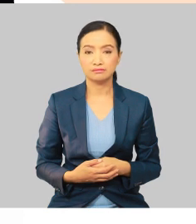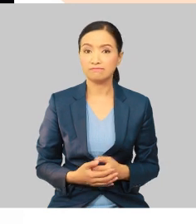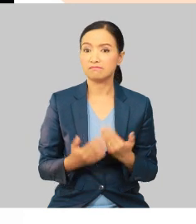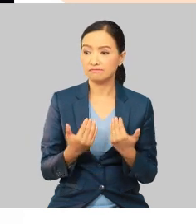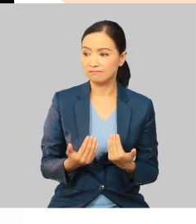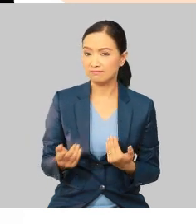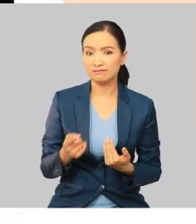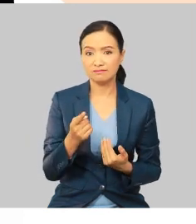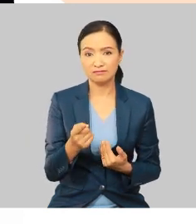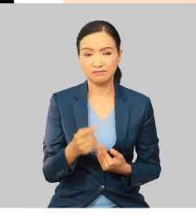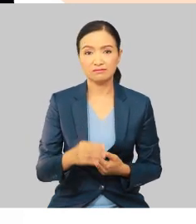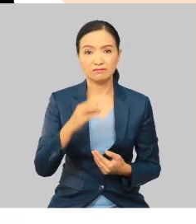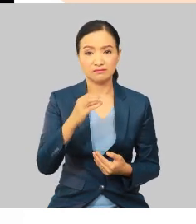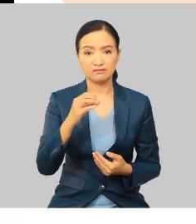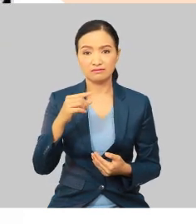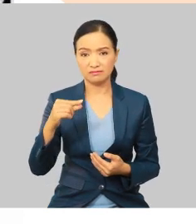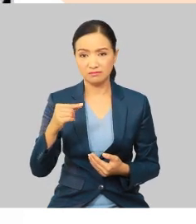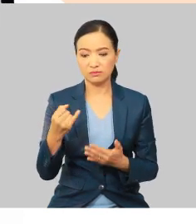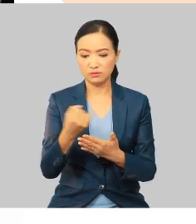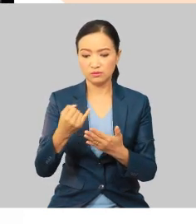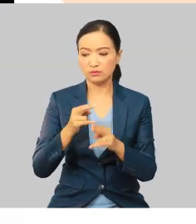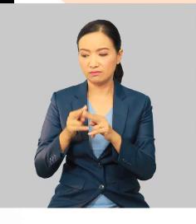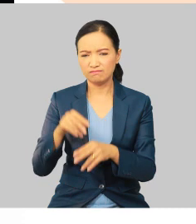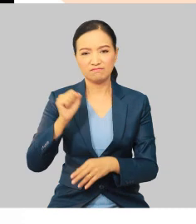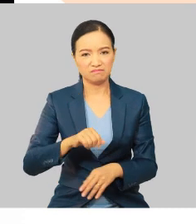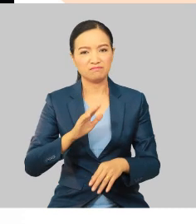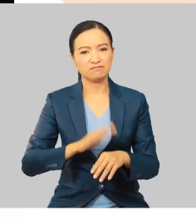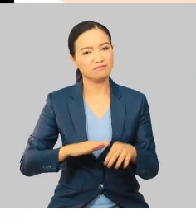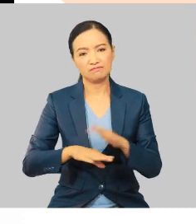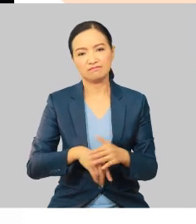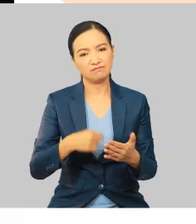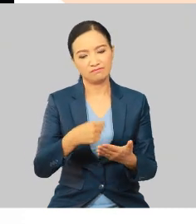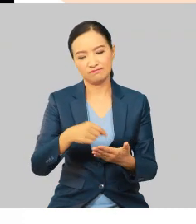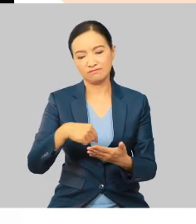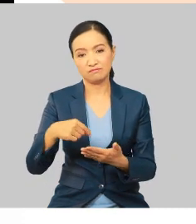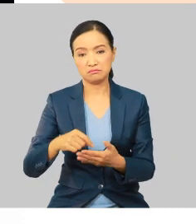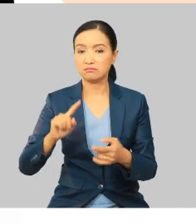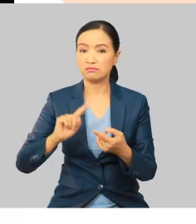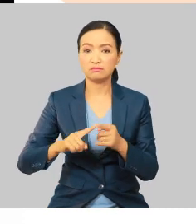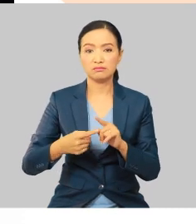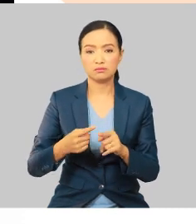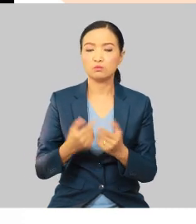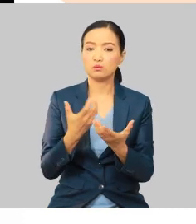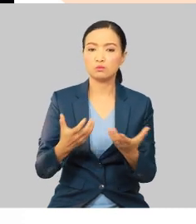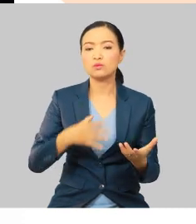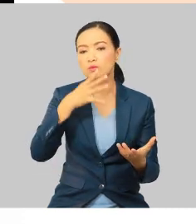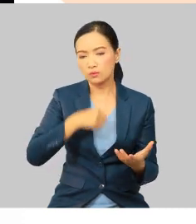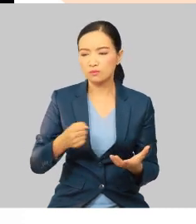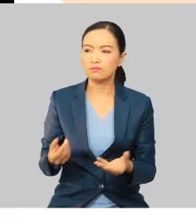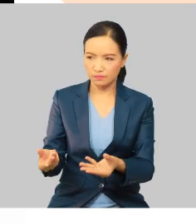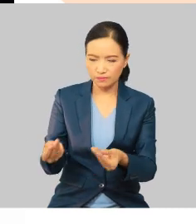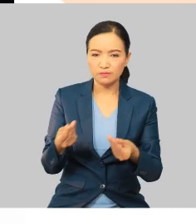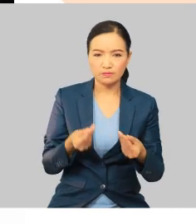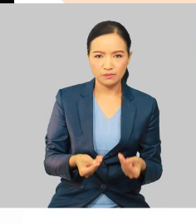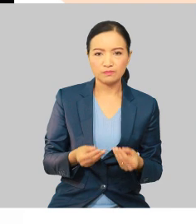งานแบบนี้มันเป็นงาน CG ต้องวาดเอง ใช่ค่ะวาดด้วยเมาส์ปากกาแล้วพอดีตอนนั้นเพื่อนเอาอุปกรณ์ของเก่าม